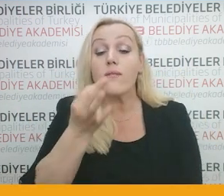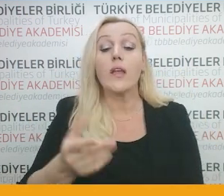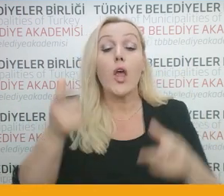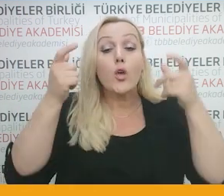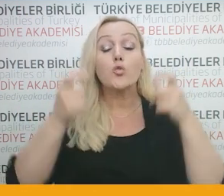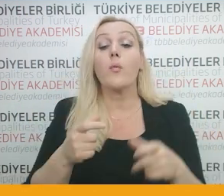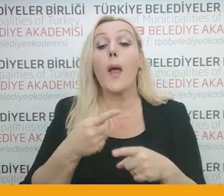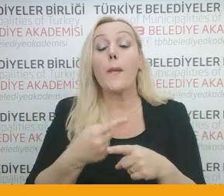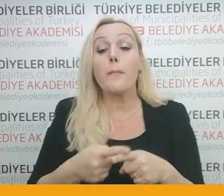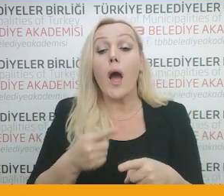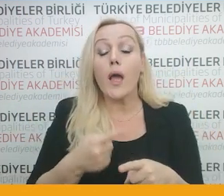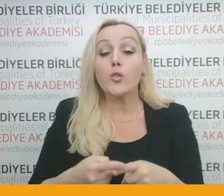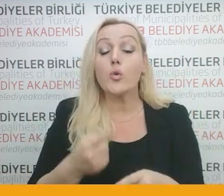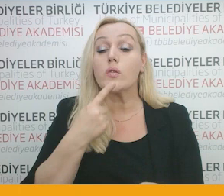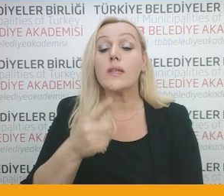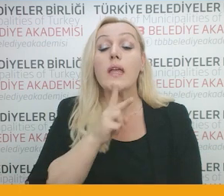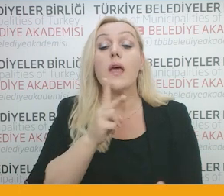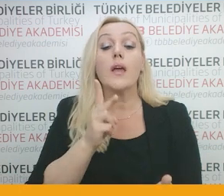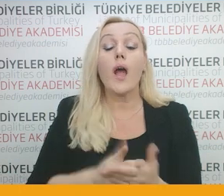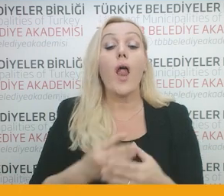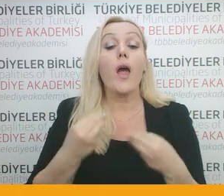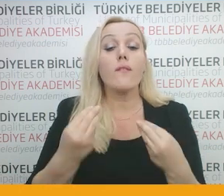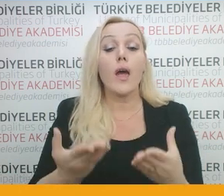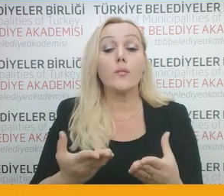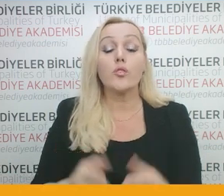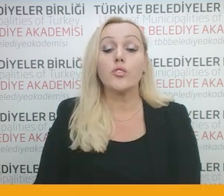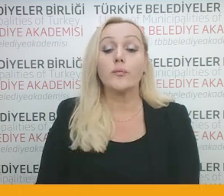sorumluluğu paylaşıyorsunuz şeklinde bir karar vermiş.